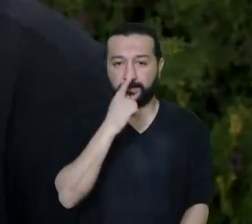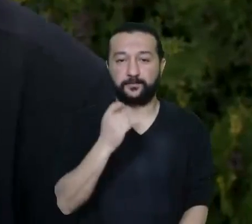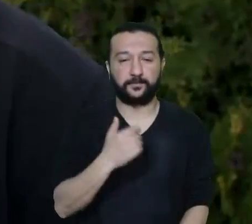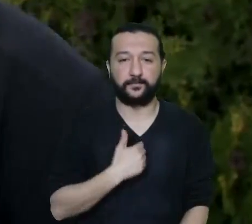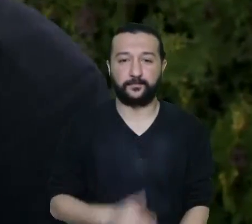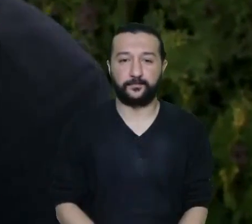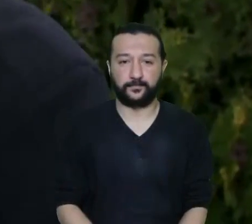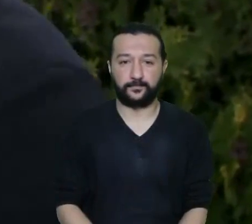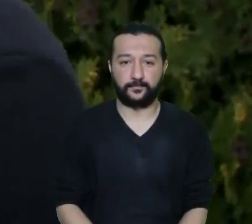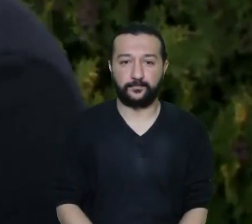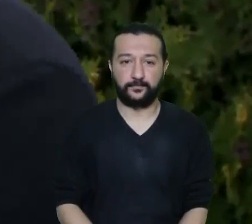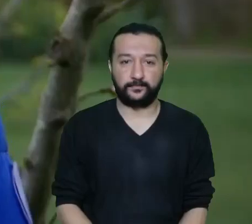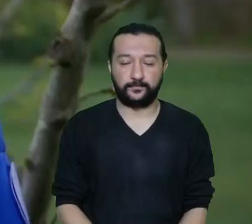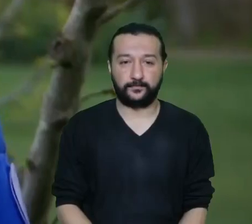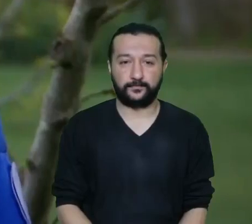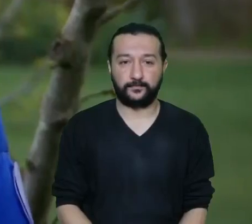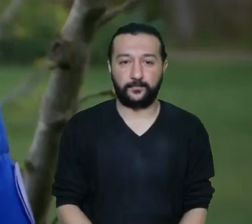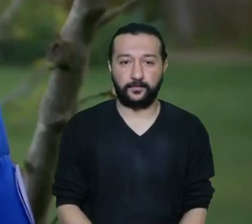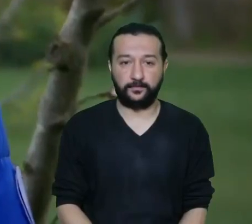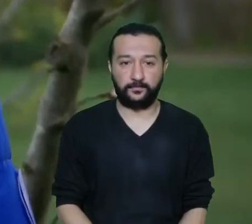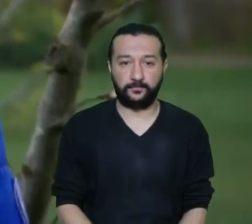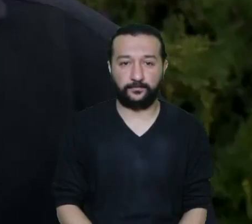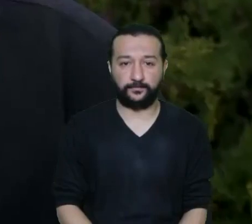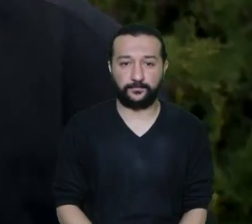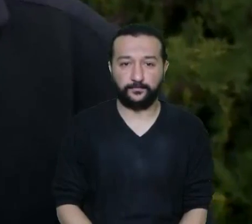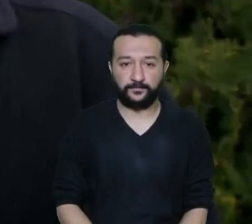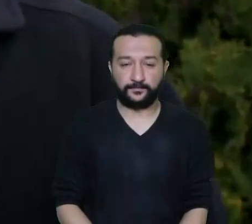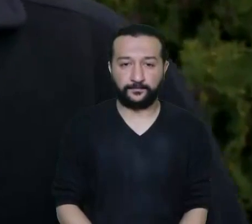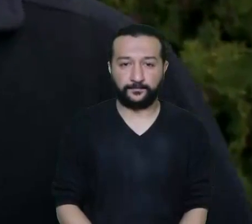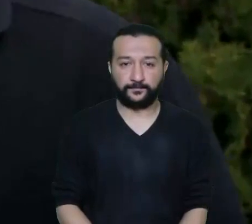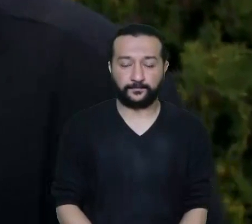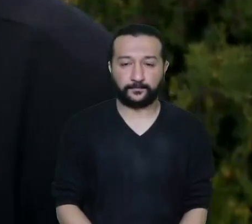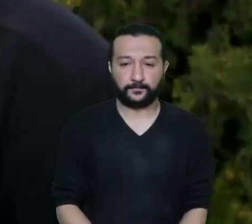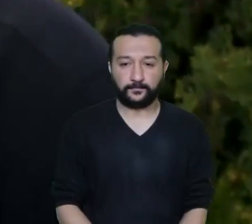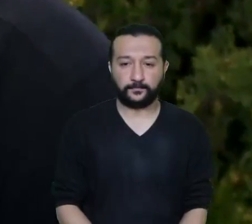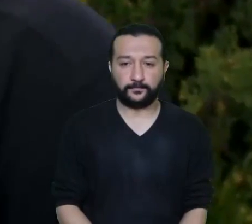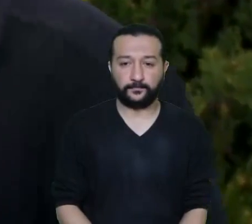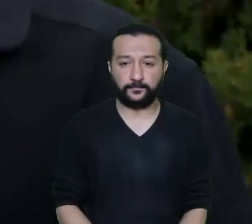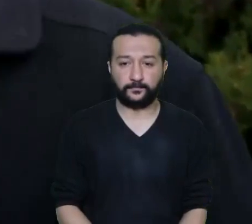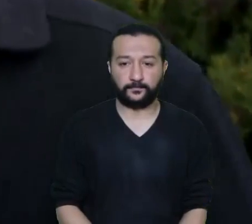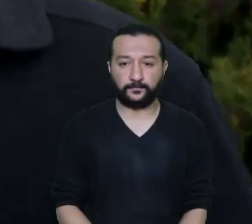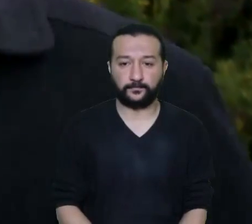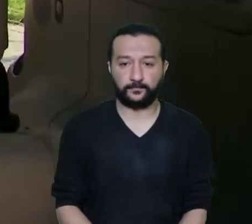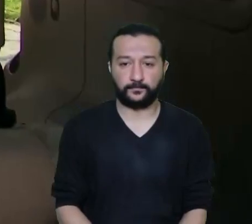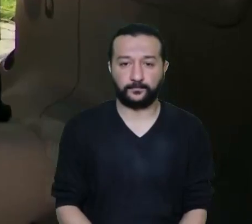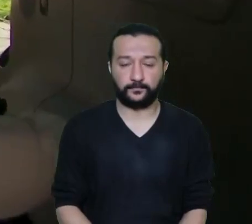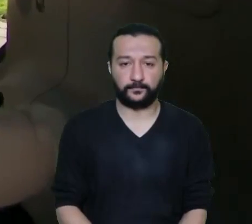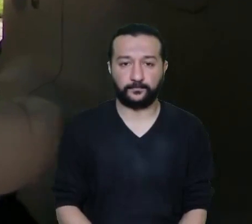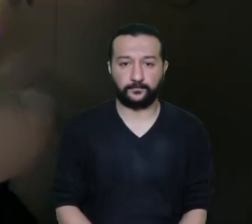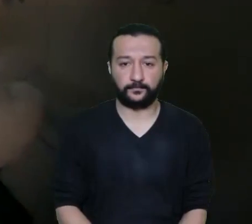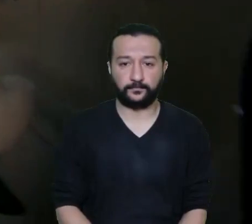Orası burası sıkıntıyla oynayıp duruyor. Başak şaşkın durdu, Veysel'e bakıyor. Veysel şirin şirin sırıtıp kafa